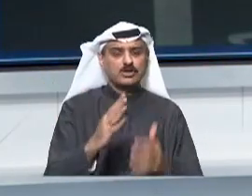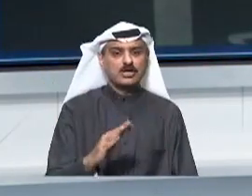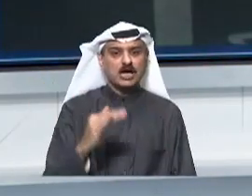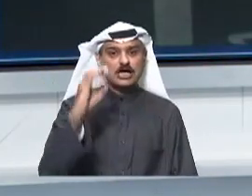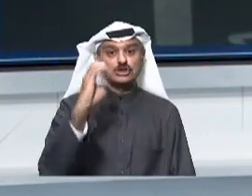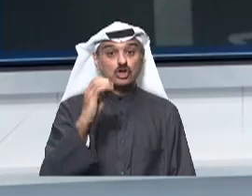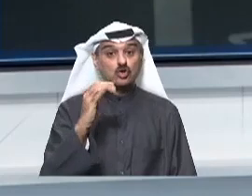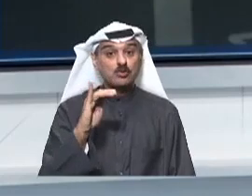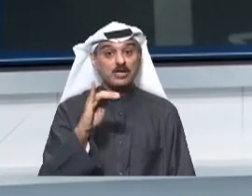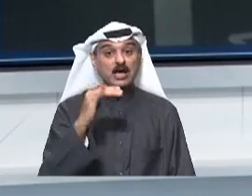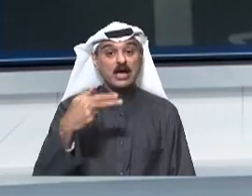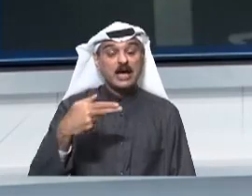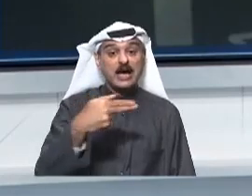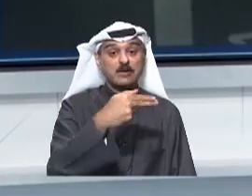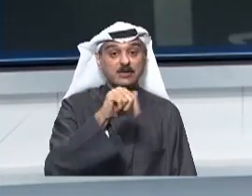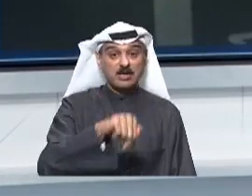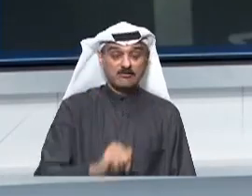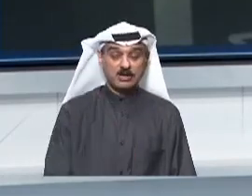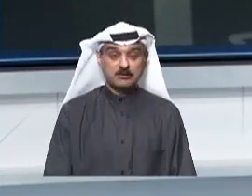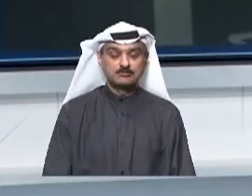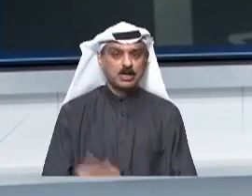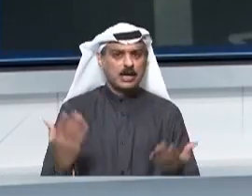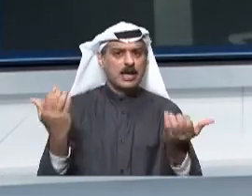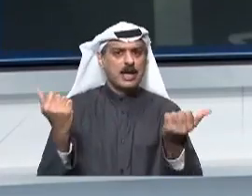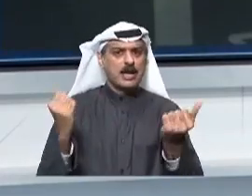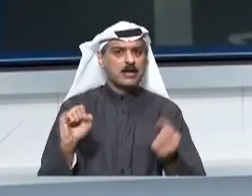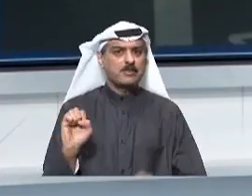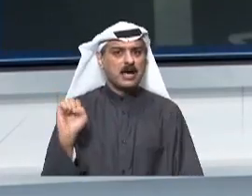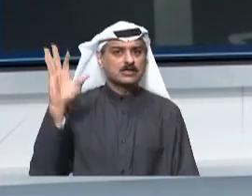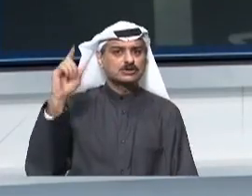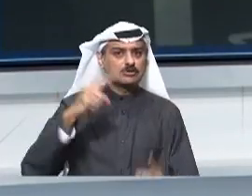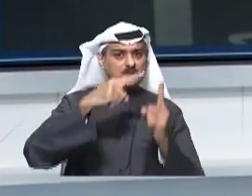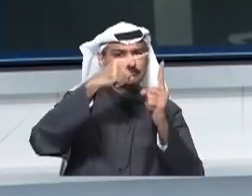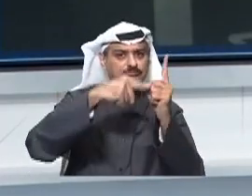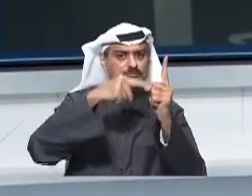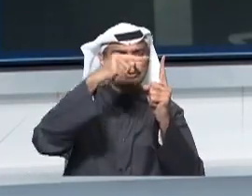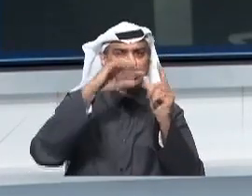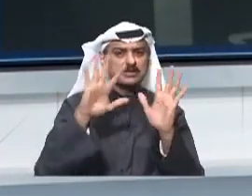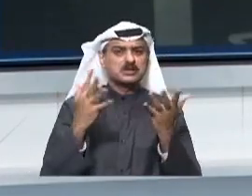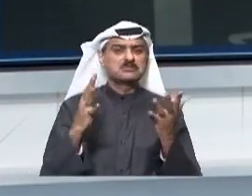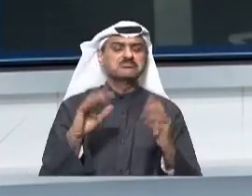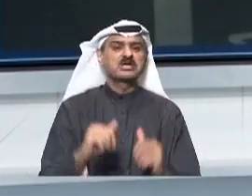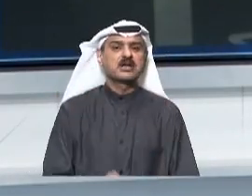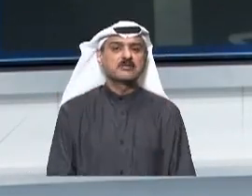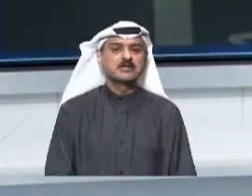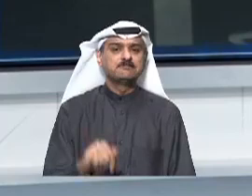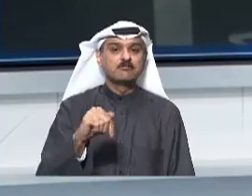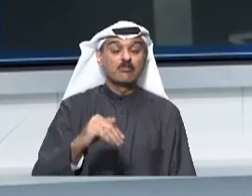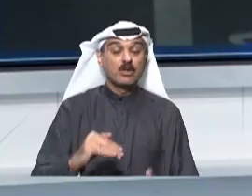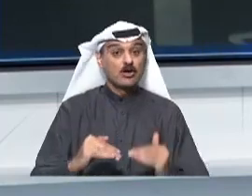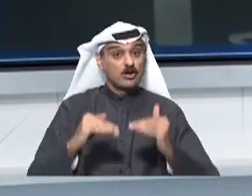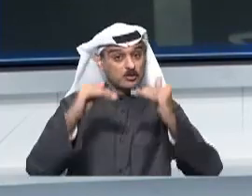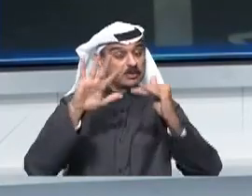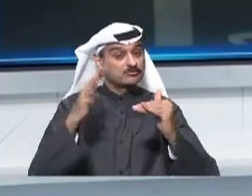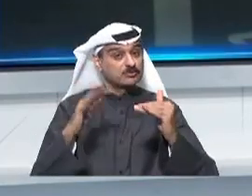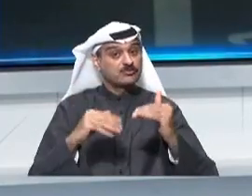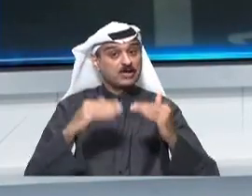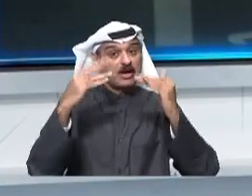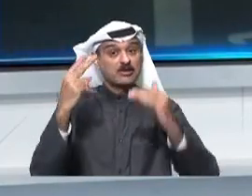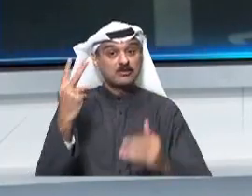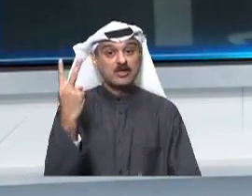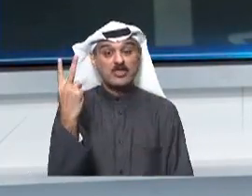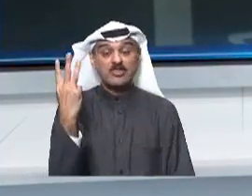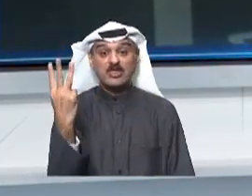خاصة من صباح يوم الأربعاء. درجات الحرارة أيضا متوقع أنها ترتفع